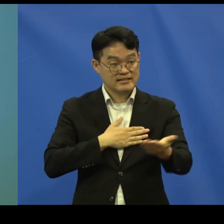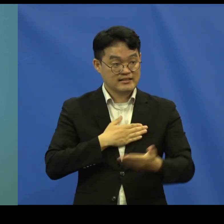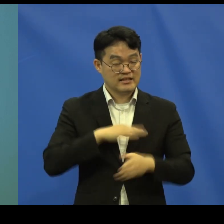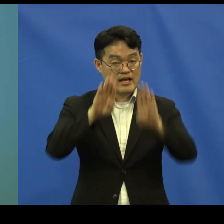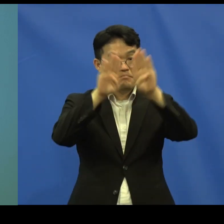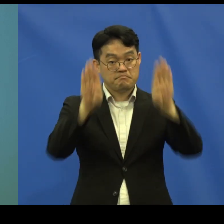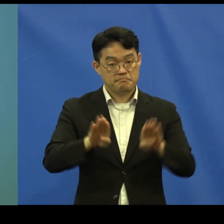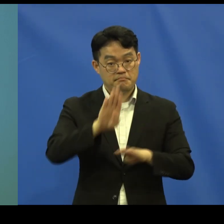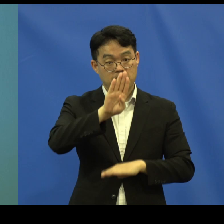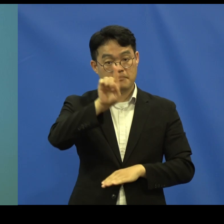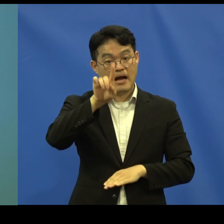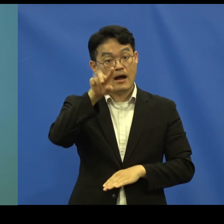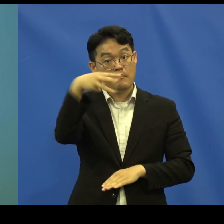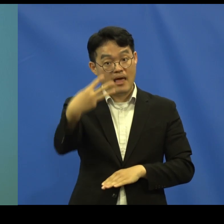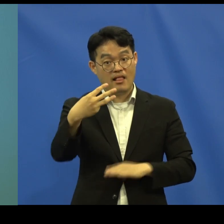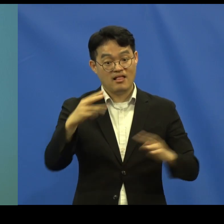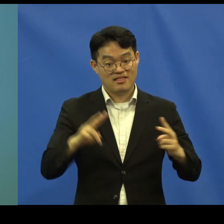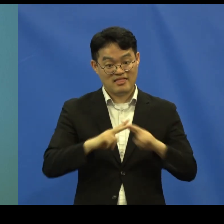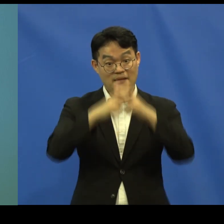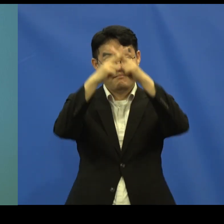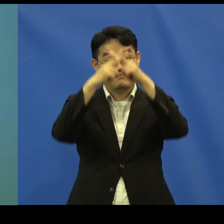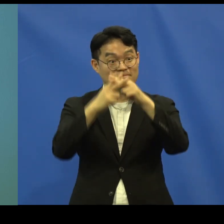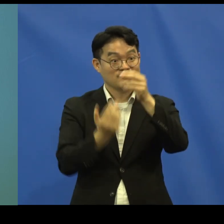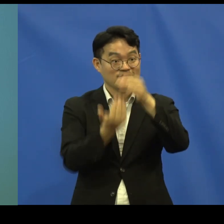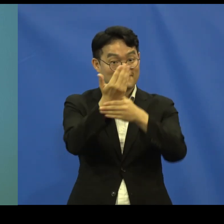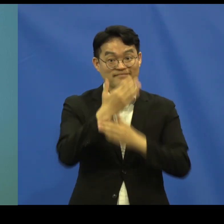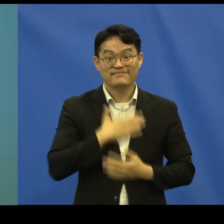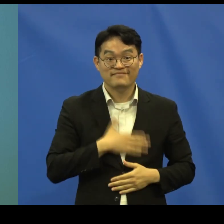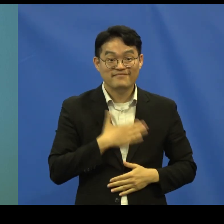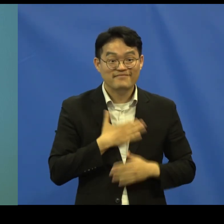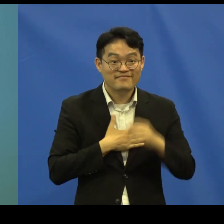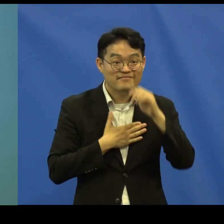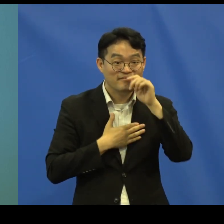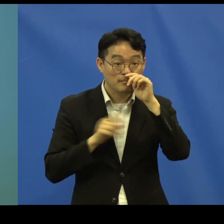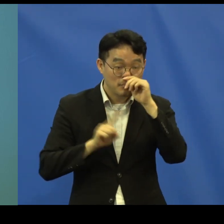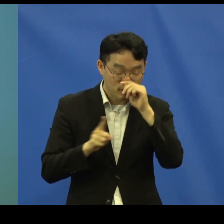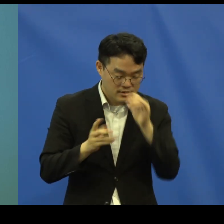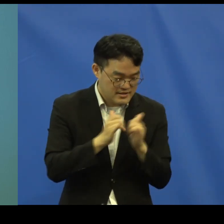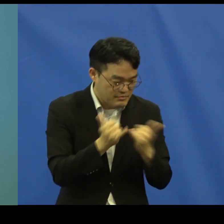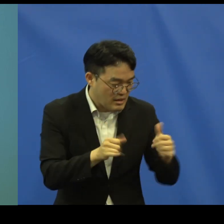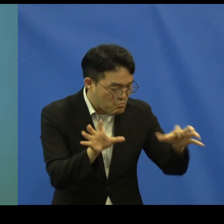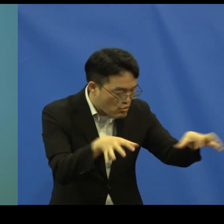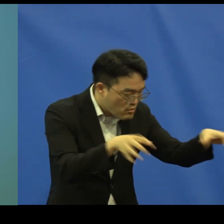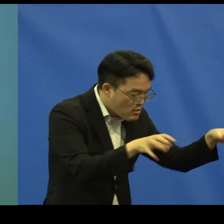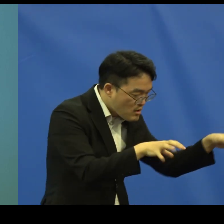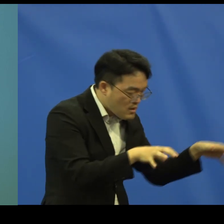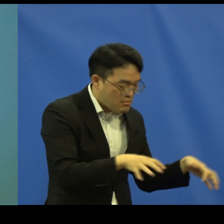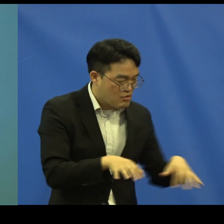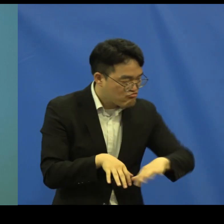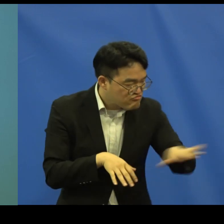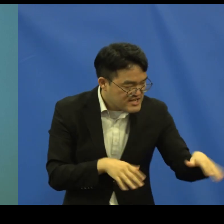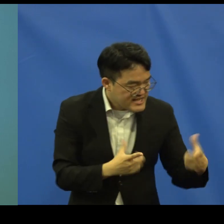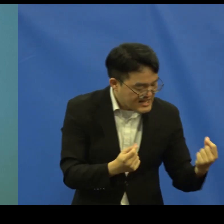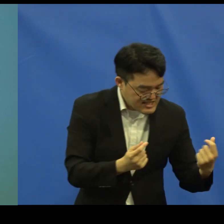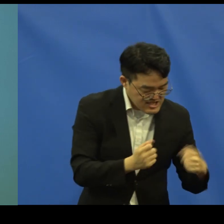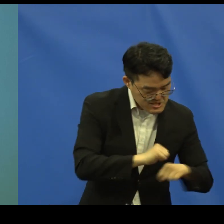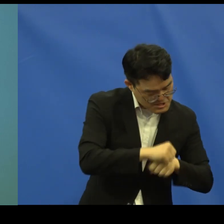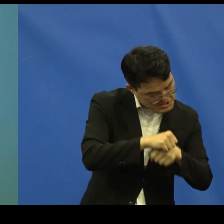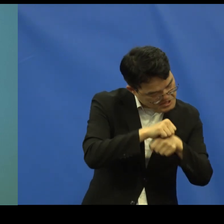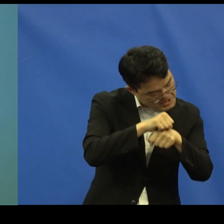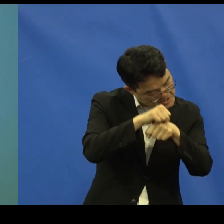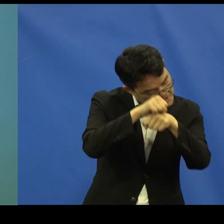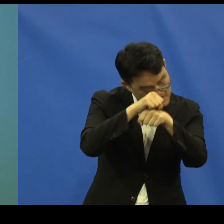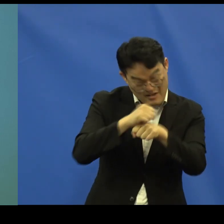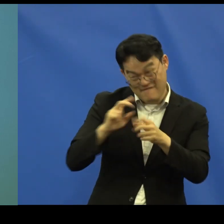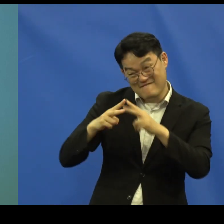이 바벨탑 사건은 하나님을 예배해야 될 인간의 반역이 노골적으로 일어난 게 바벨탑 사건입니다.